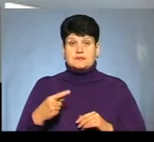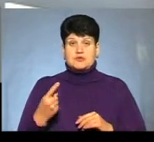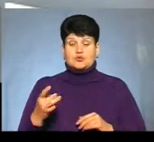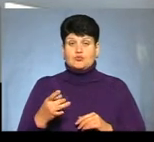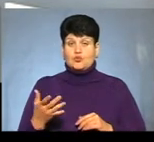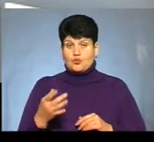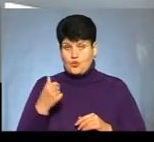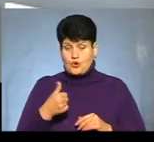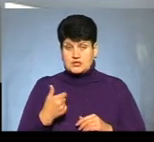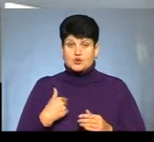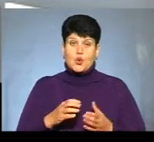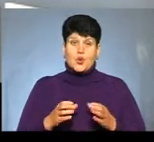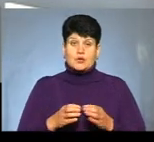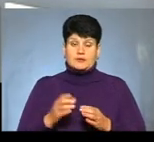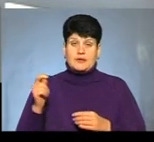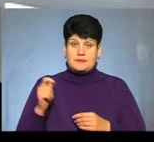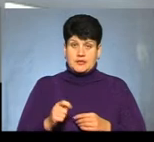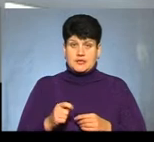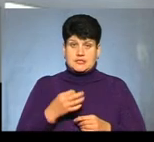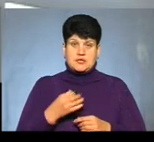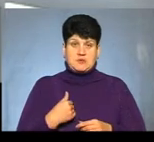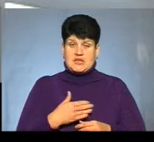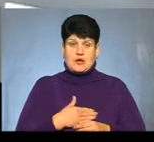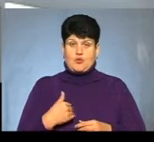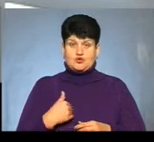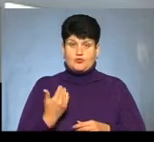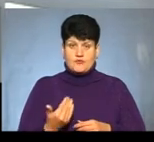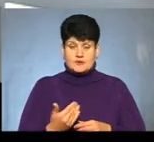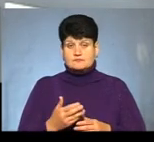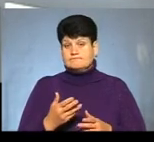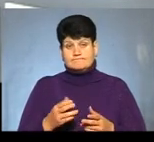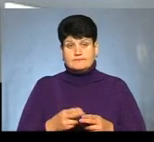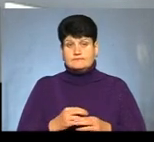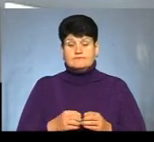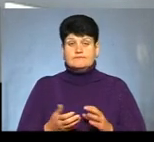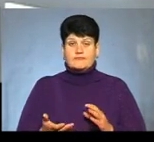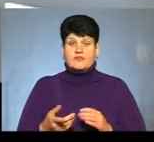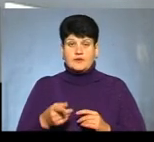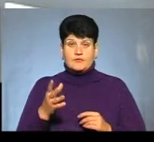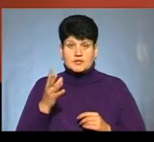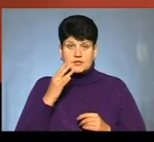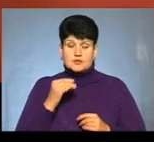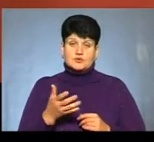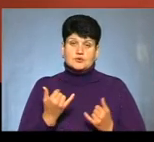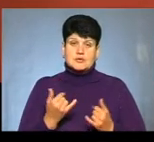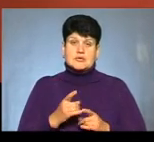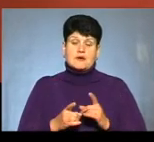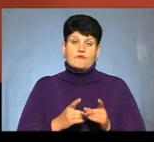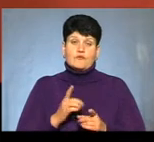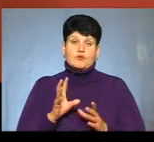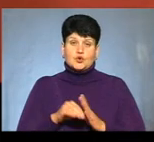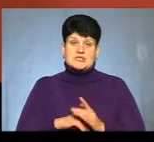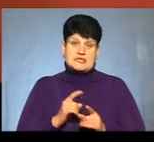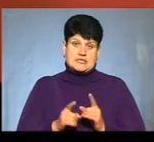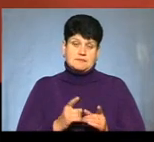скажімо, у 21-му році. Якщо мені колектив до мене прийде і скаже, ми вас не хочемо, нема питань. Чи вважаєте ви, що на часі